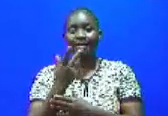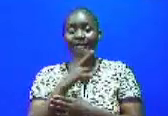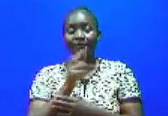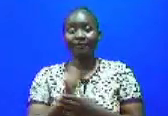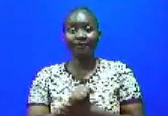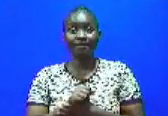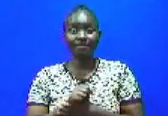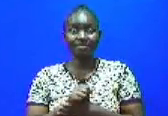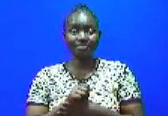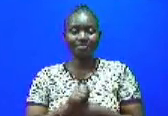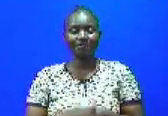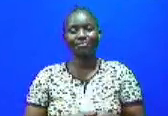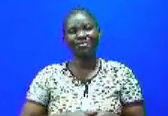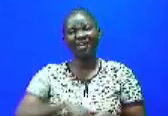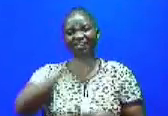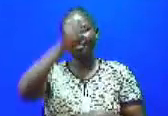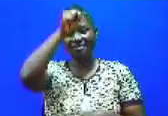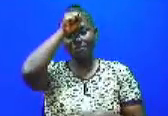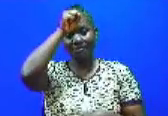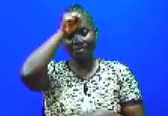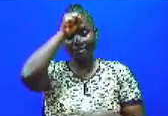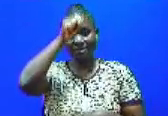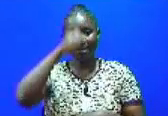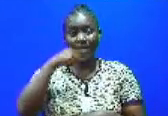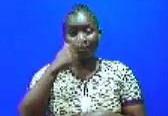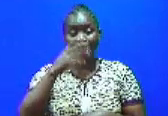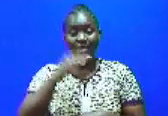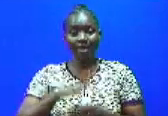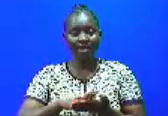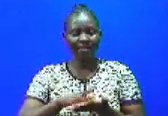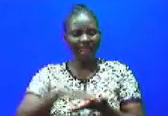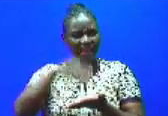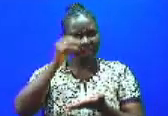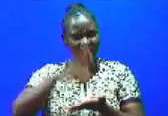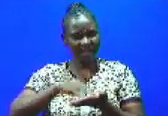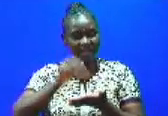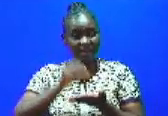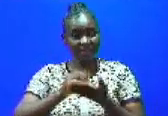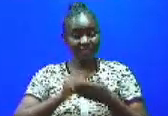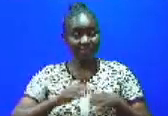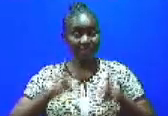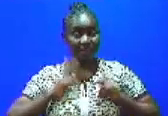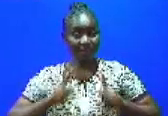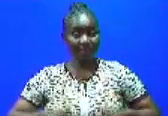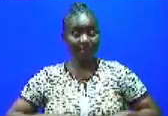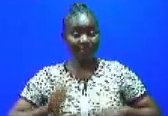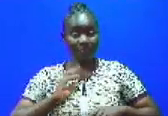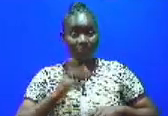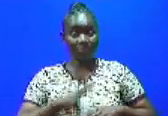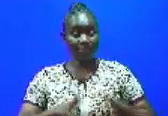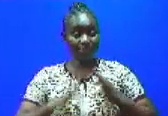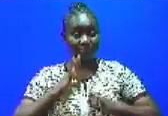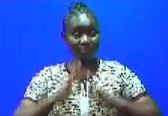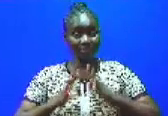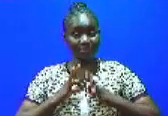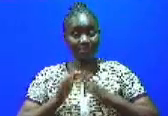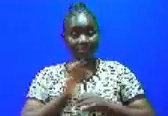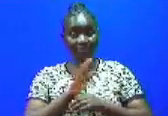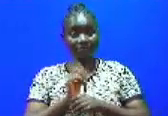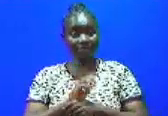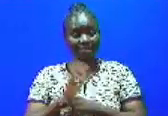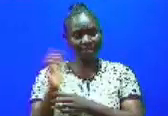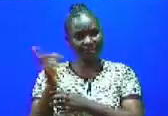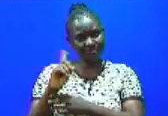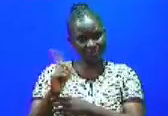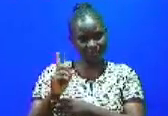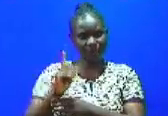tole. So kuna watu wasomi mahali hapa na tunataka haki yetu. Nigo bono baru kubolia kwa boku wa bene kuchesu mugavano we